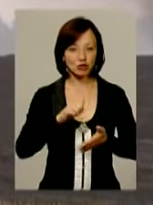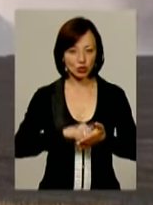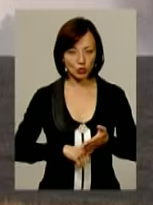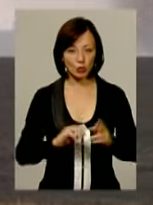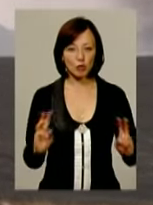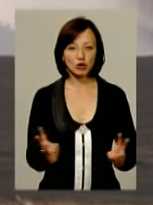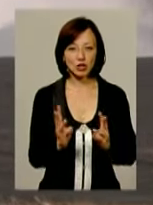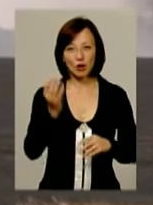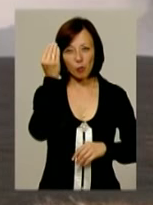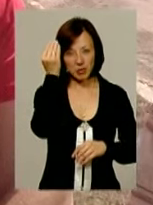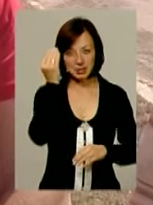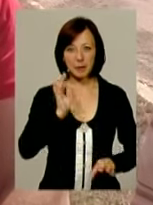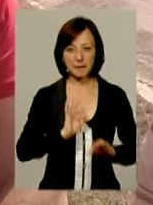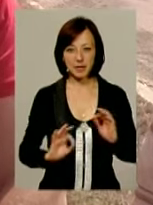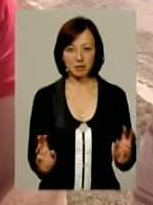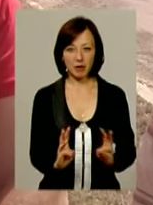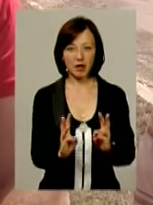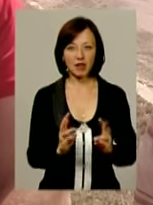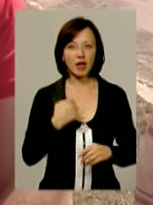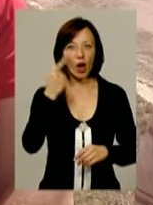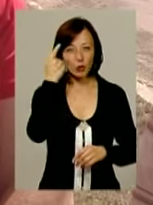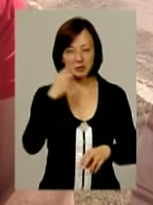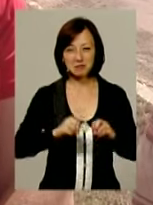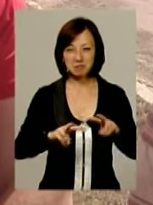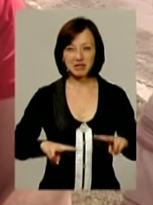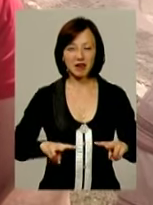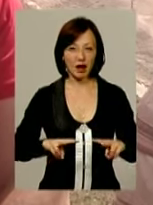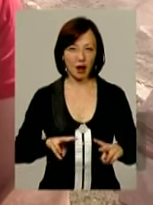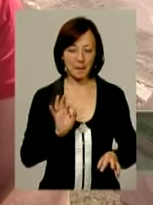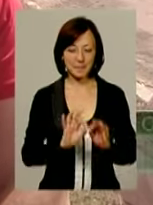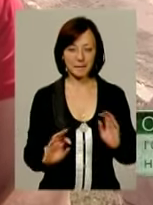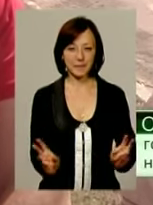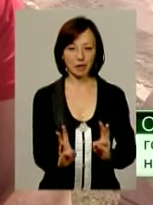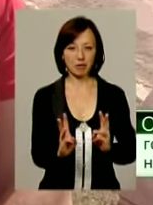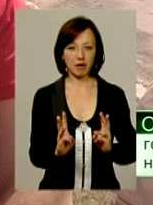полі став умисний підпал. Я розумію, що це спеціальний підпал, що це такий